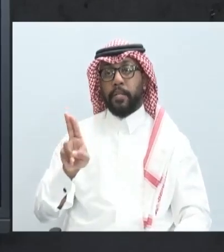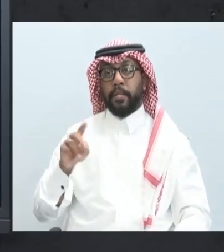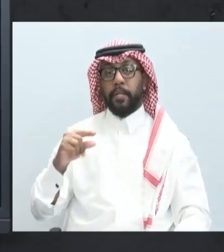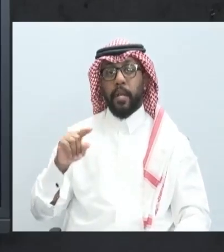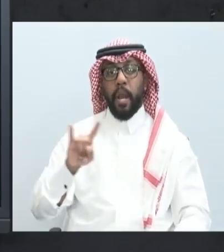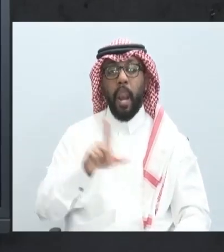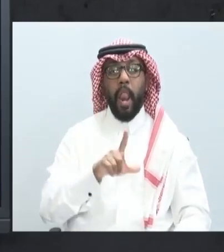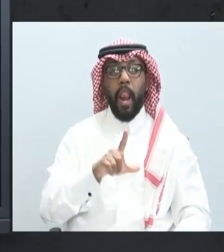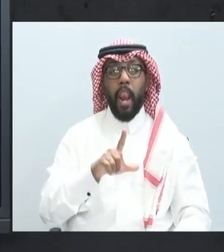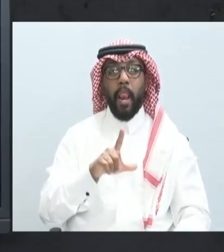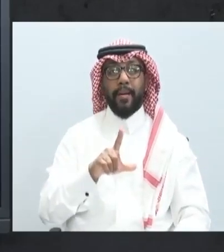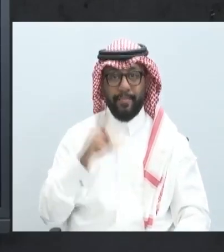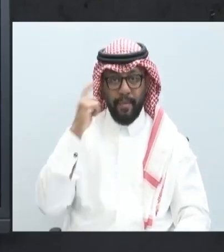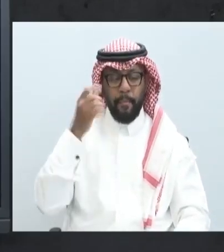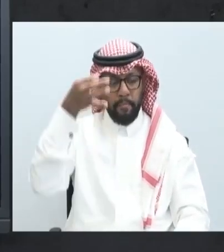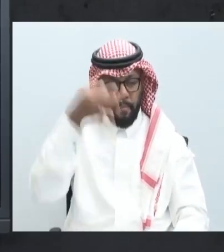بمنطقيه